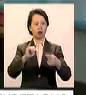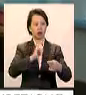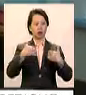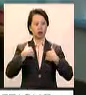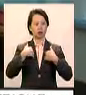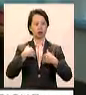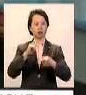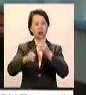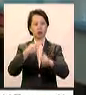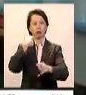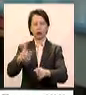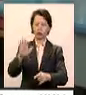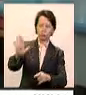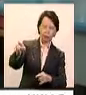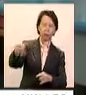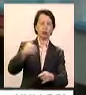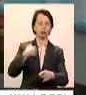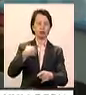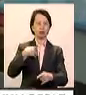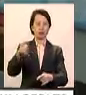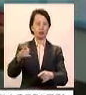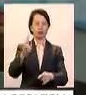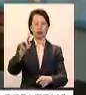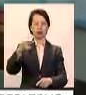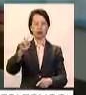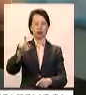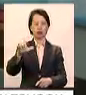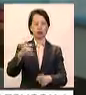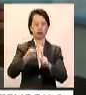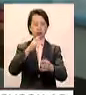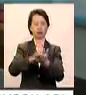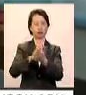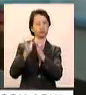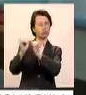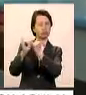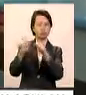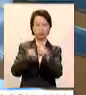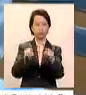old friend. Her name is Bea Kalisa. Oh, Bea Kalisa? Yeah, Bea Kalisa from Little Kali School too.